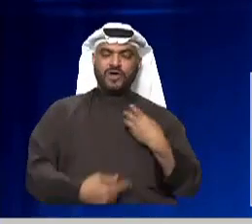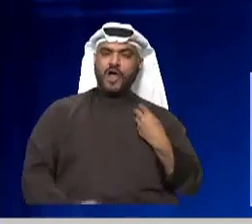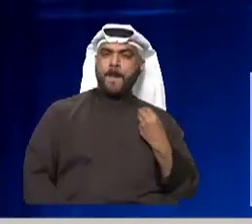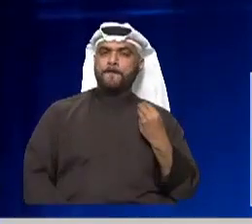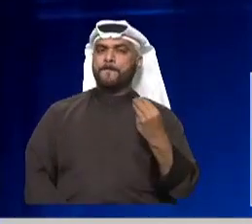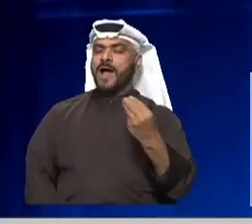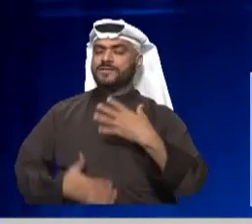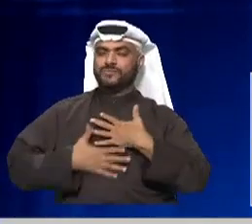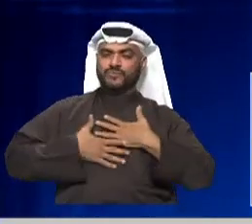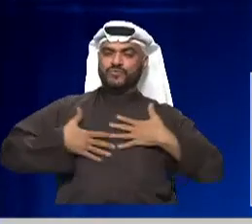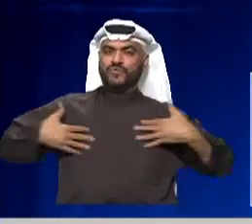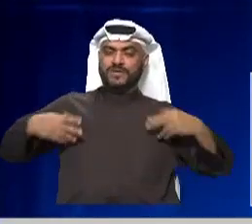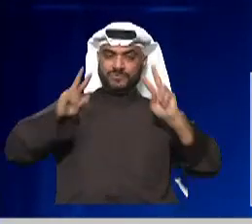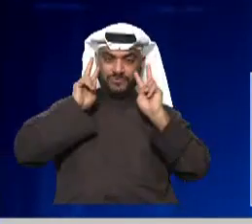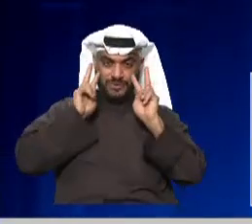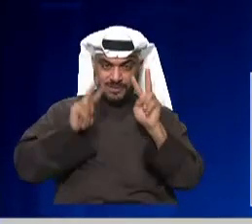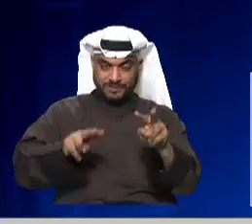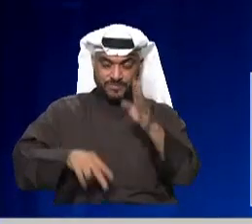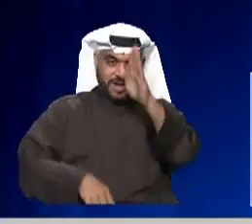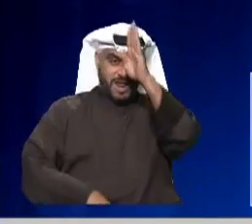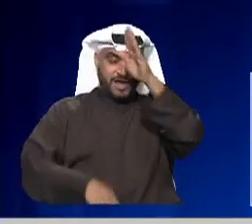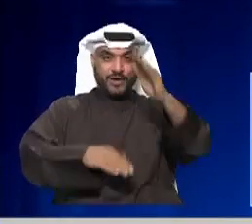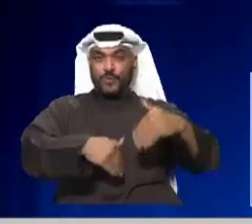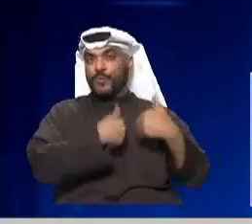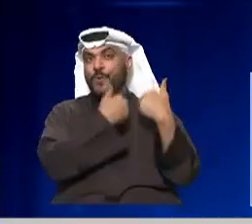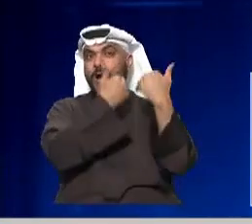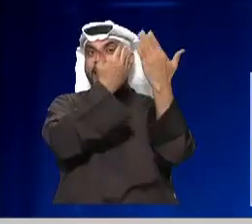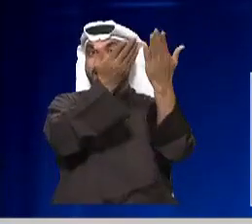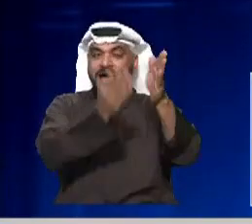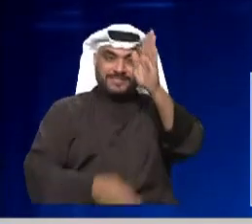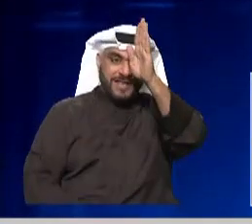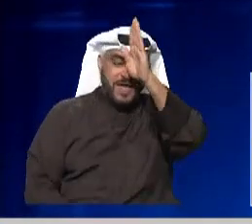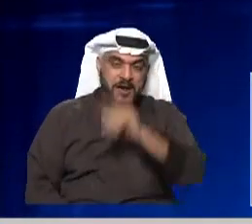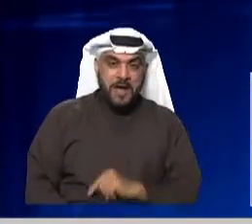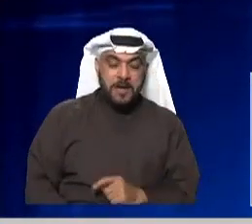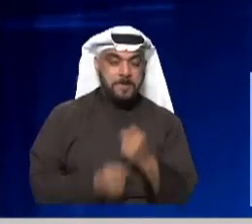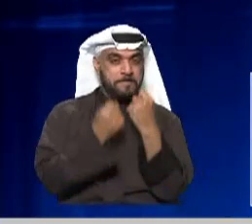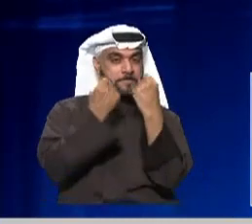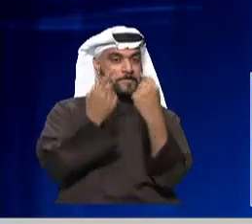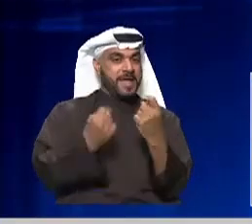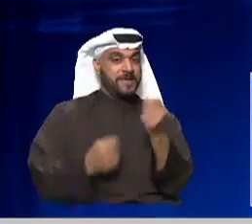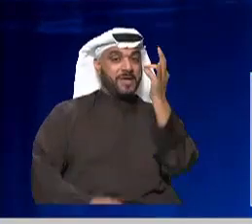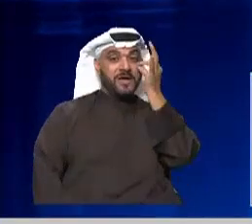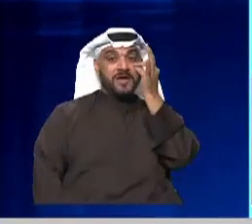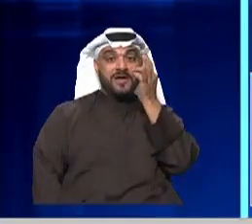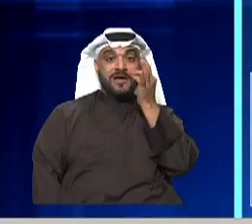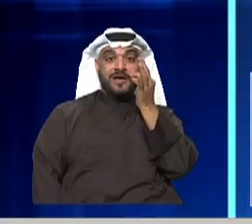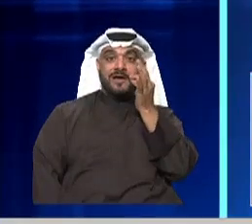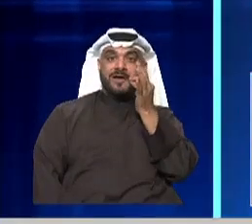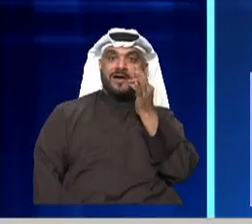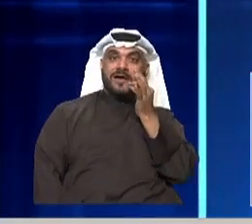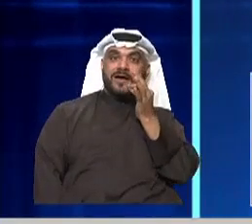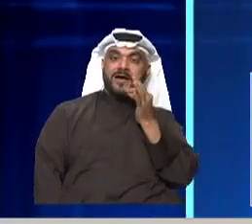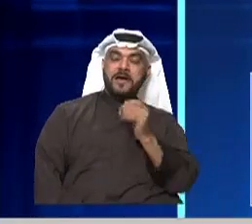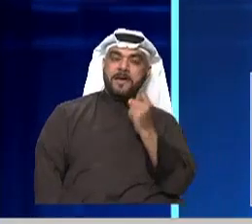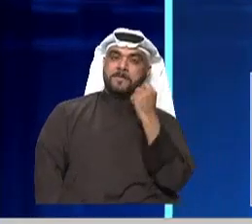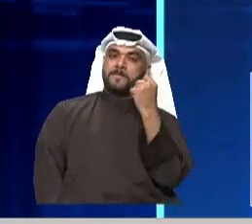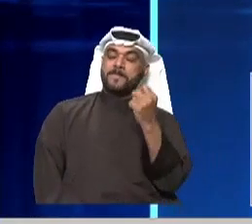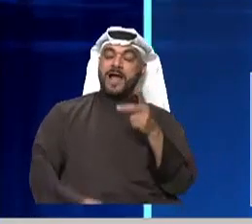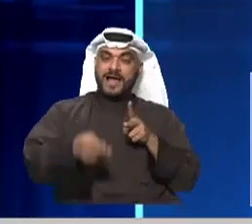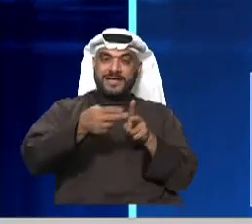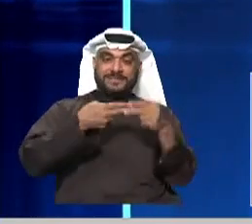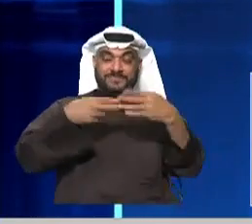والسرور على المتابعين داخل جمهوريه العراق وخارجها ونالت اعجابهم والتي تخللت حفله